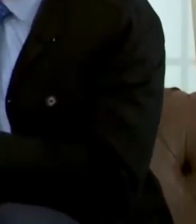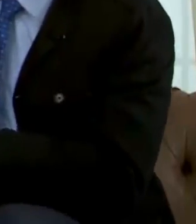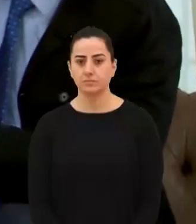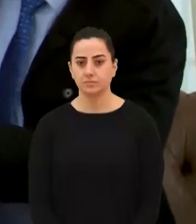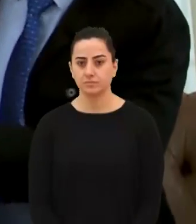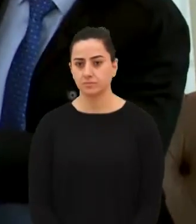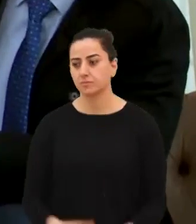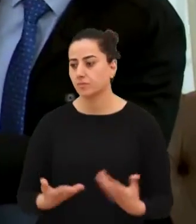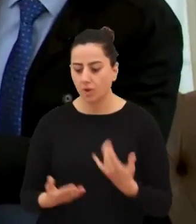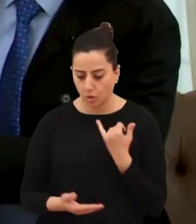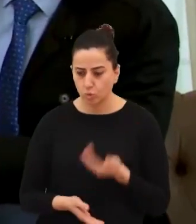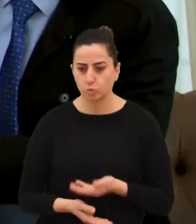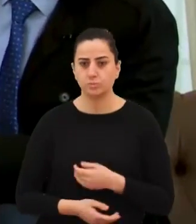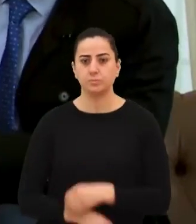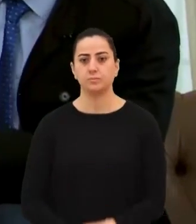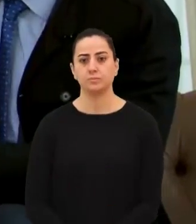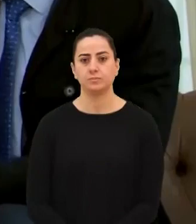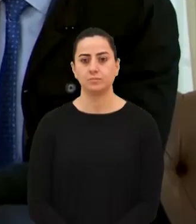O kim şimdi ya?